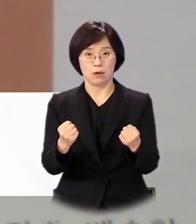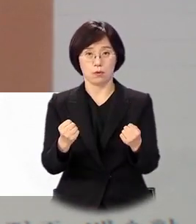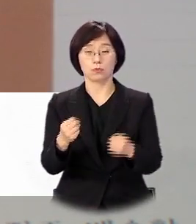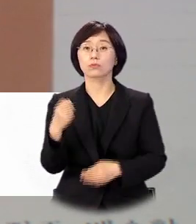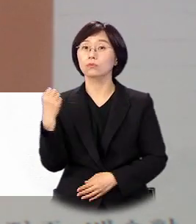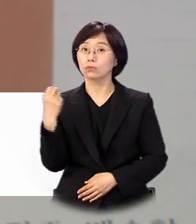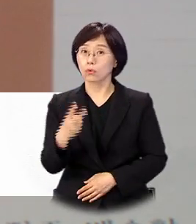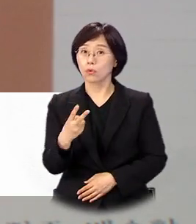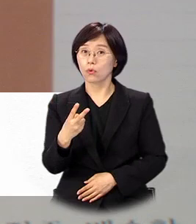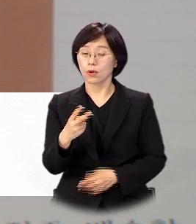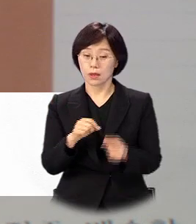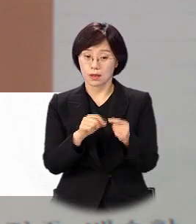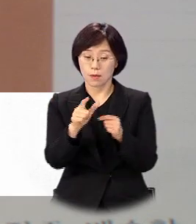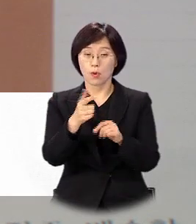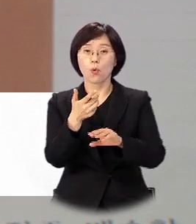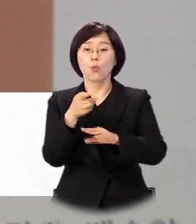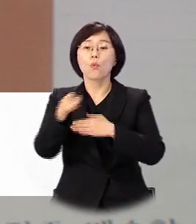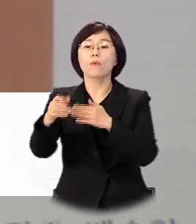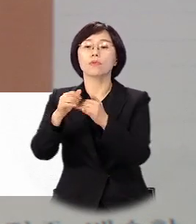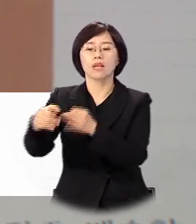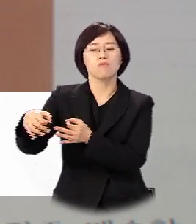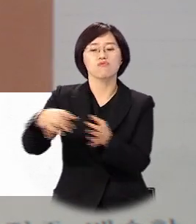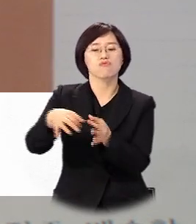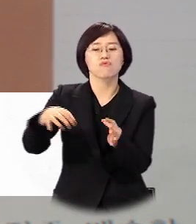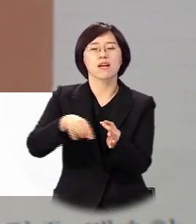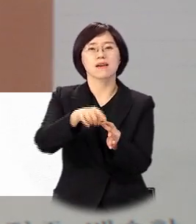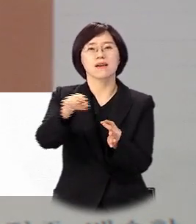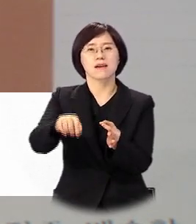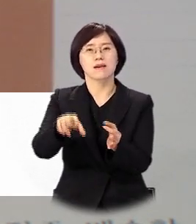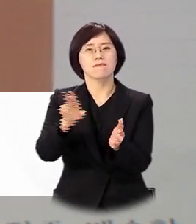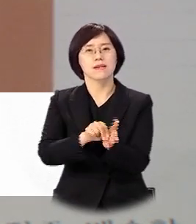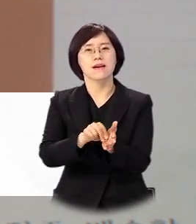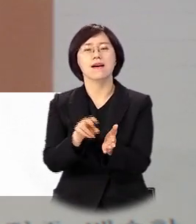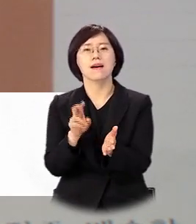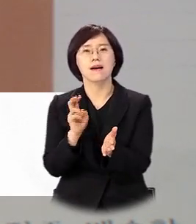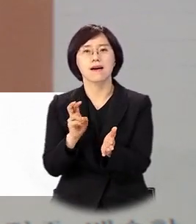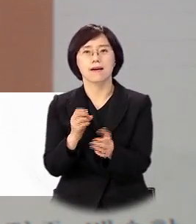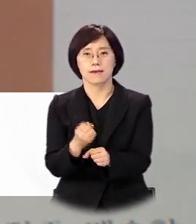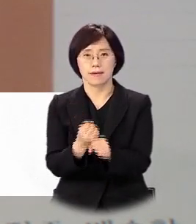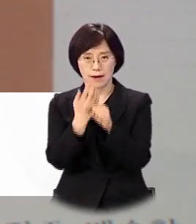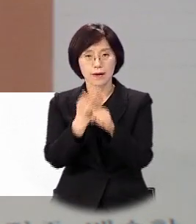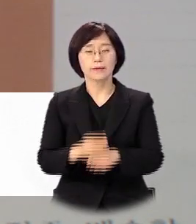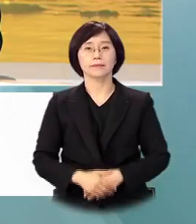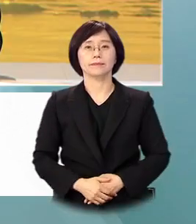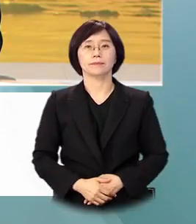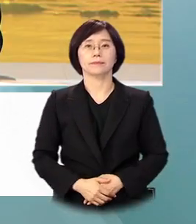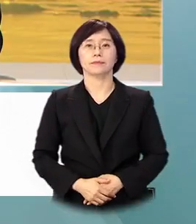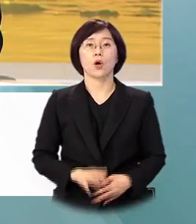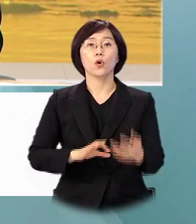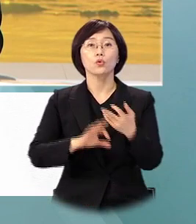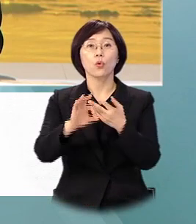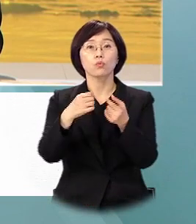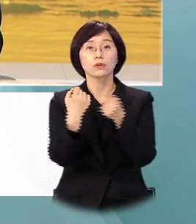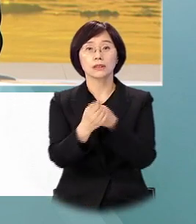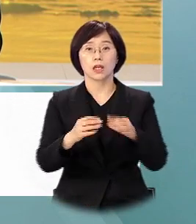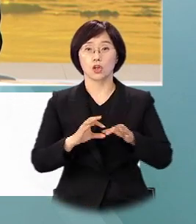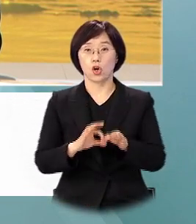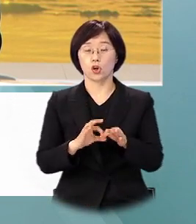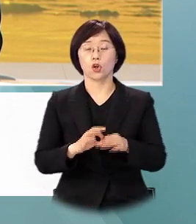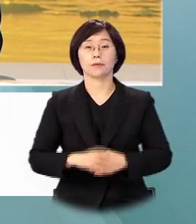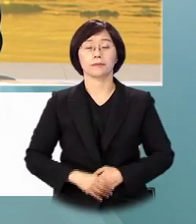기록하고 있고 상당수가 외지 투기 세력의 비정상적인 거래로 보입니다. 동부지사 연결합니다. 박영훈 기자.